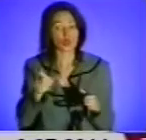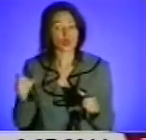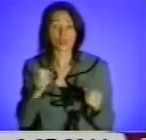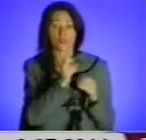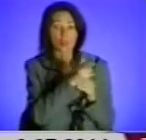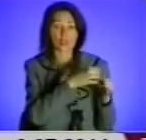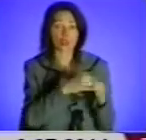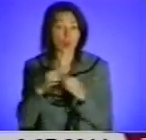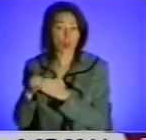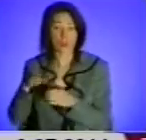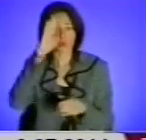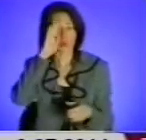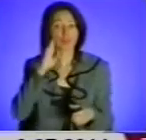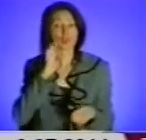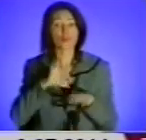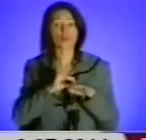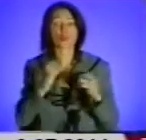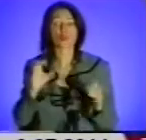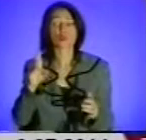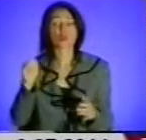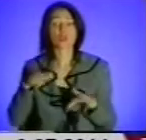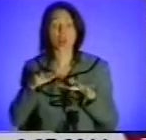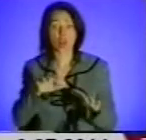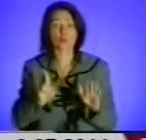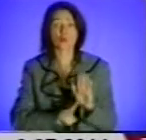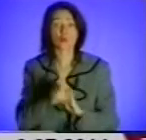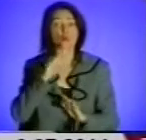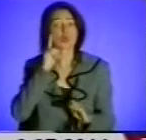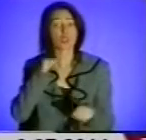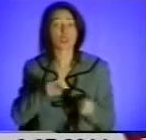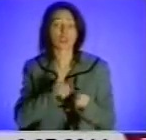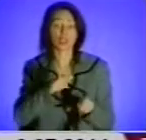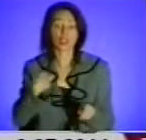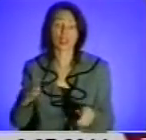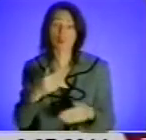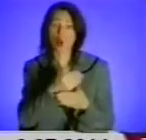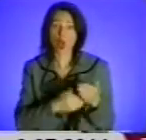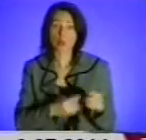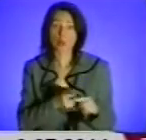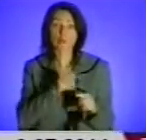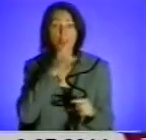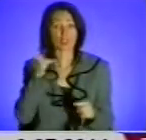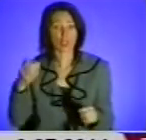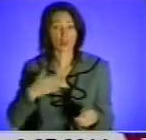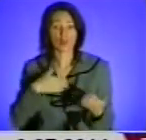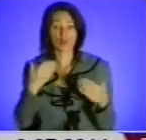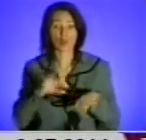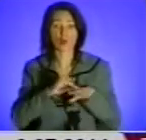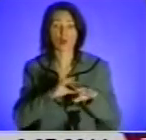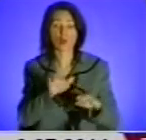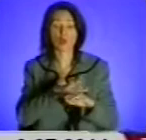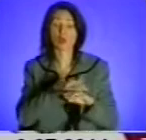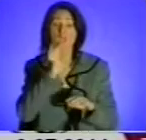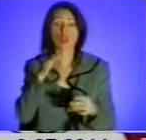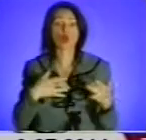дівчата проводять соціальні акції, започатковують молодіжні та дитячі програми. За цей час ми вже провели благодійний